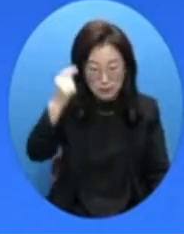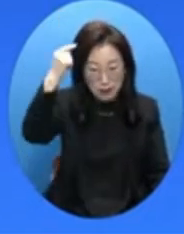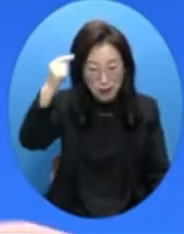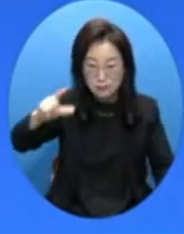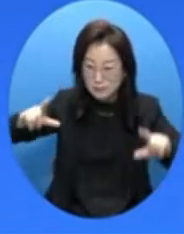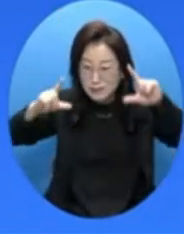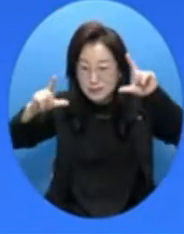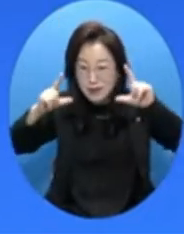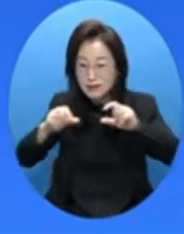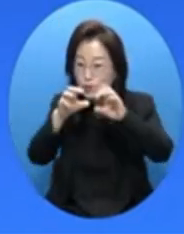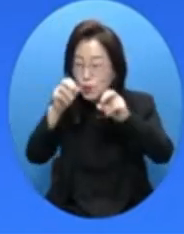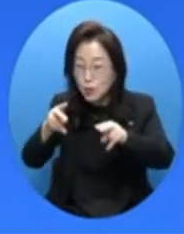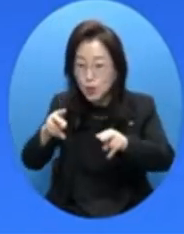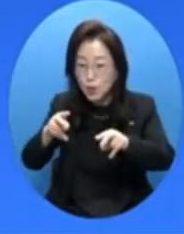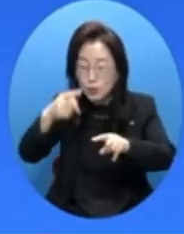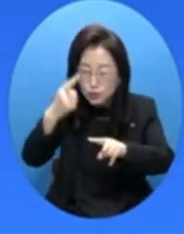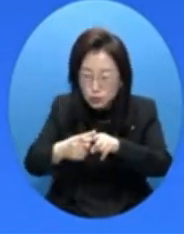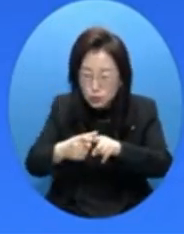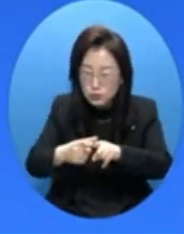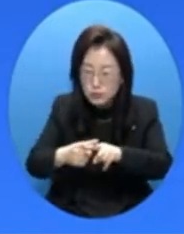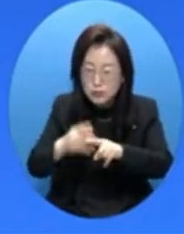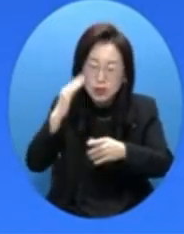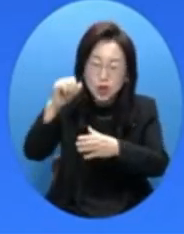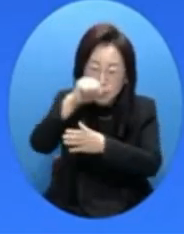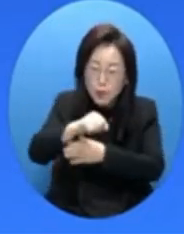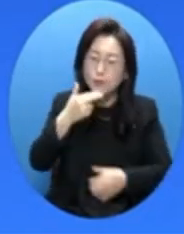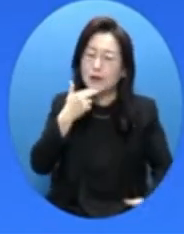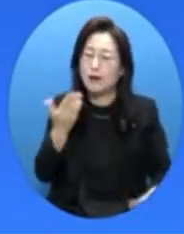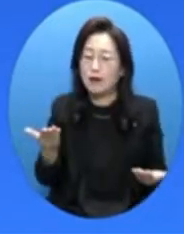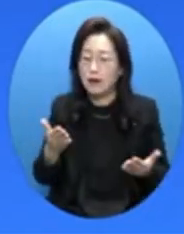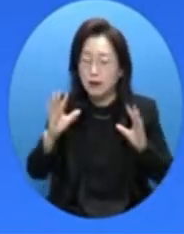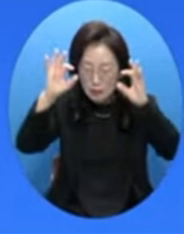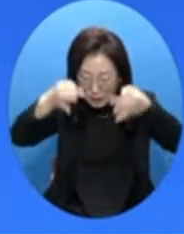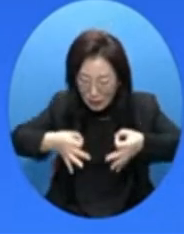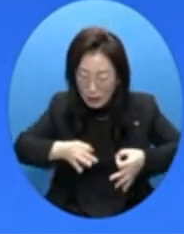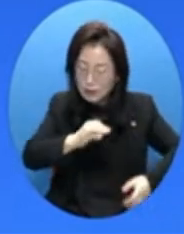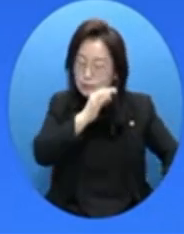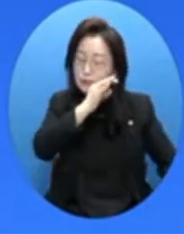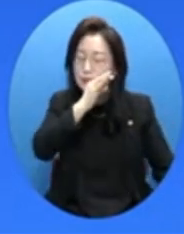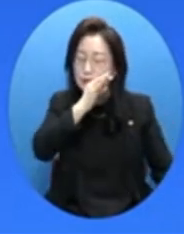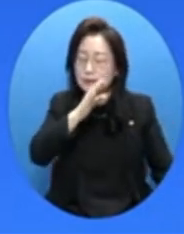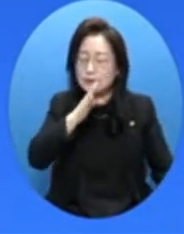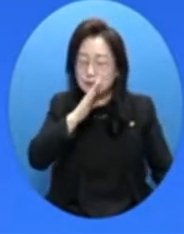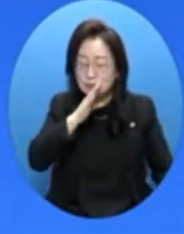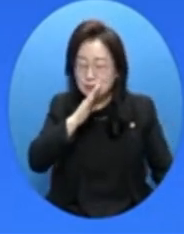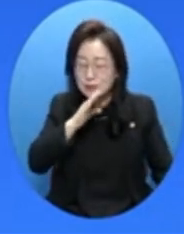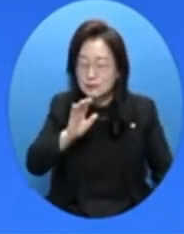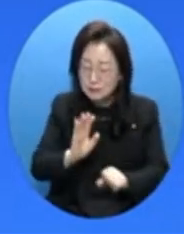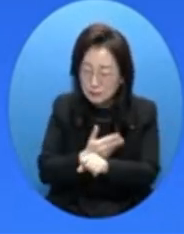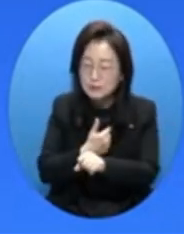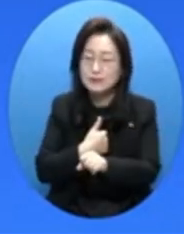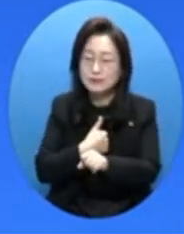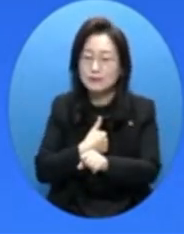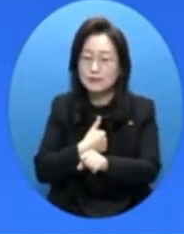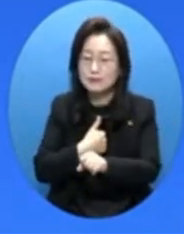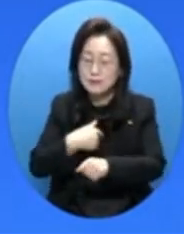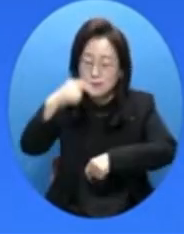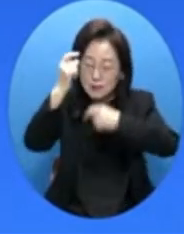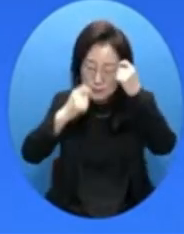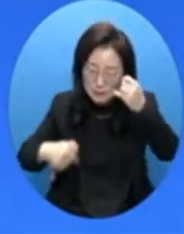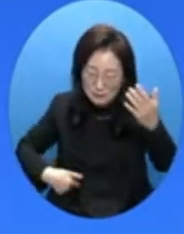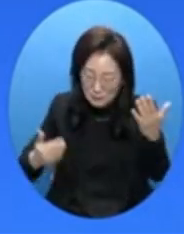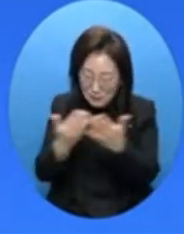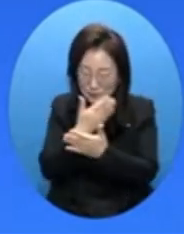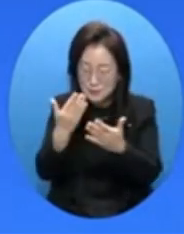잘라서 선교하다 보니까 열매도 없었고 주님 부끄러운 그러한 앞에 부끄러운 성자가 살아서 사그랬습니다 눈물로